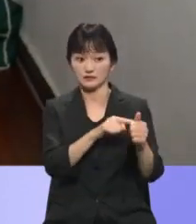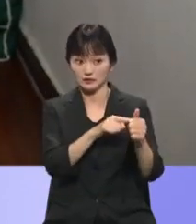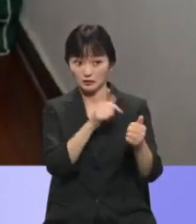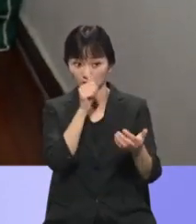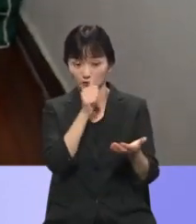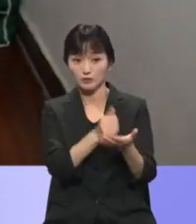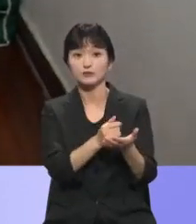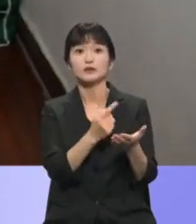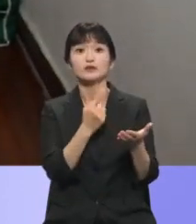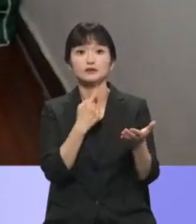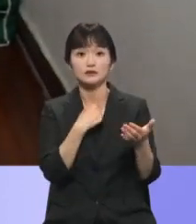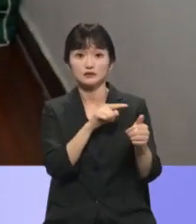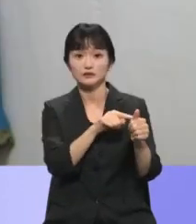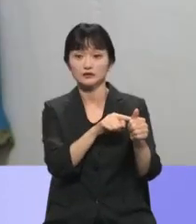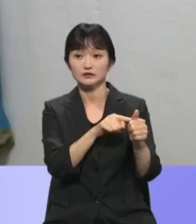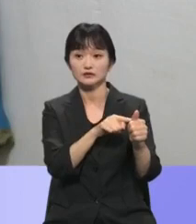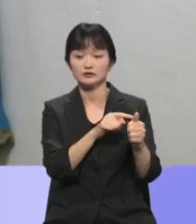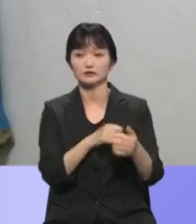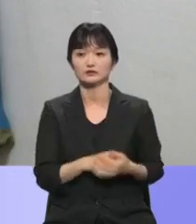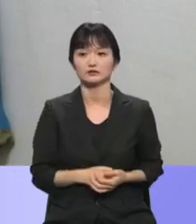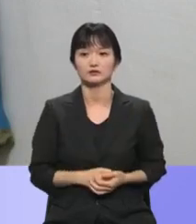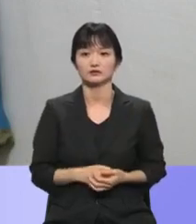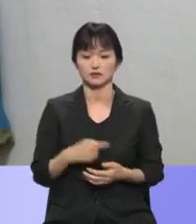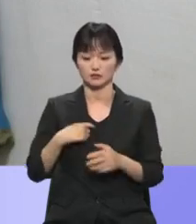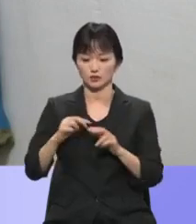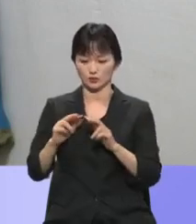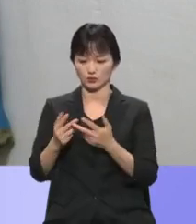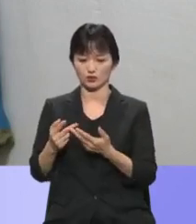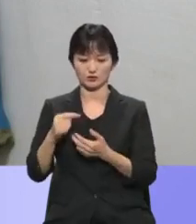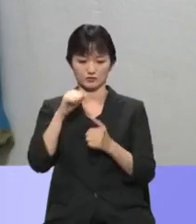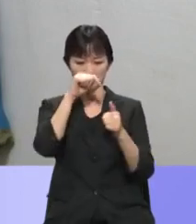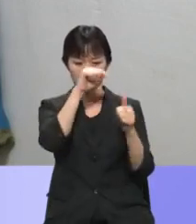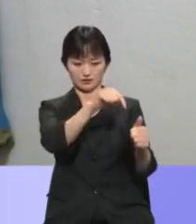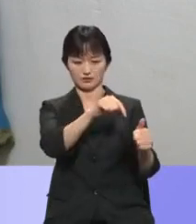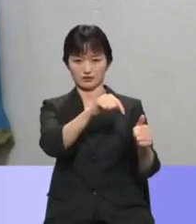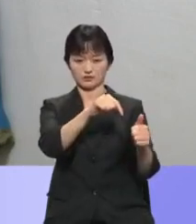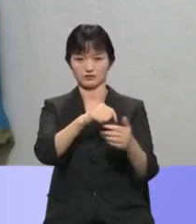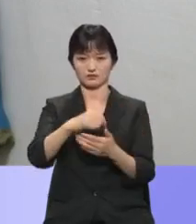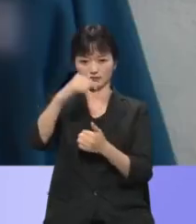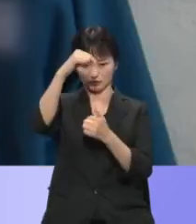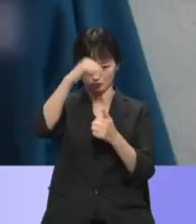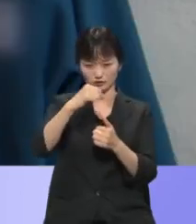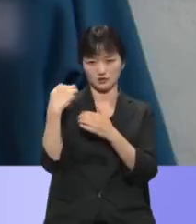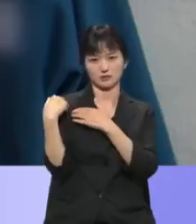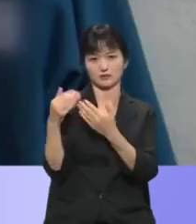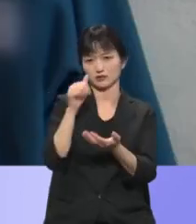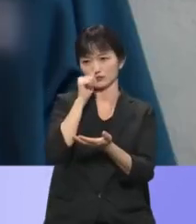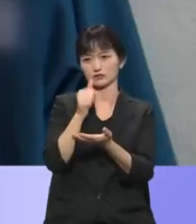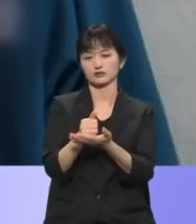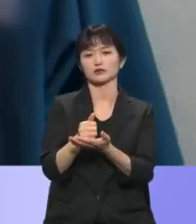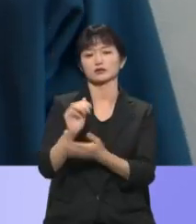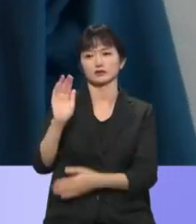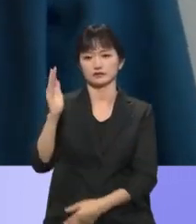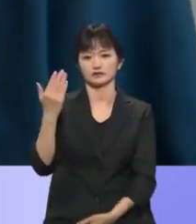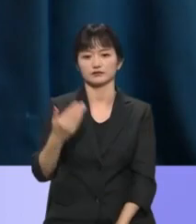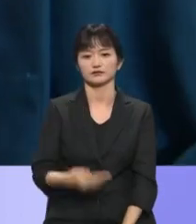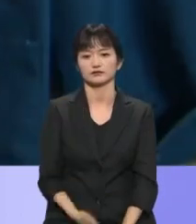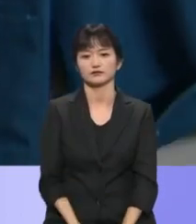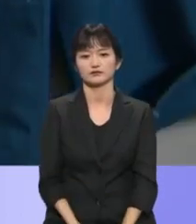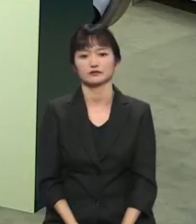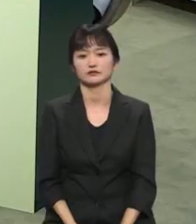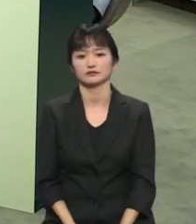거예요이 사람은 문제가 되잖아요 그렇기 때문에이 본인도 시켰기 때문에 교사 또는 방조죄가 성립될 수 있습니다 알겠습니다